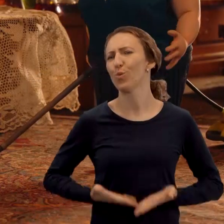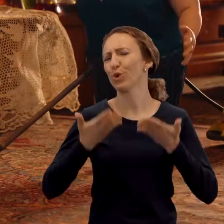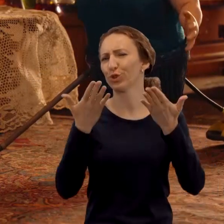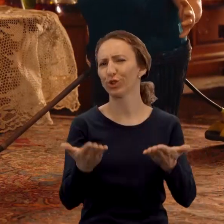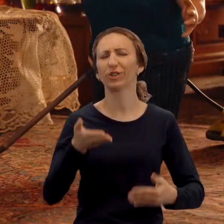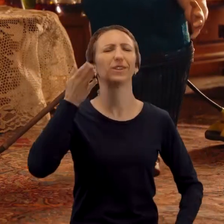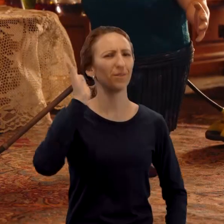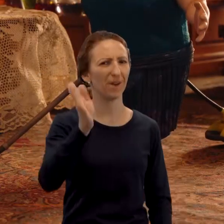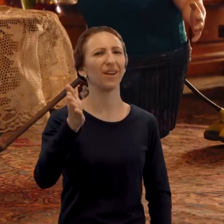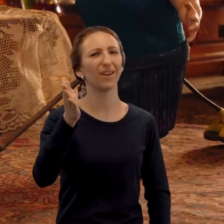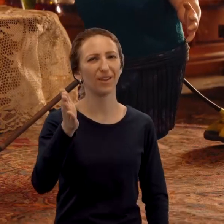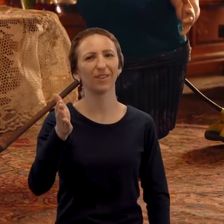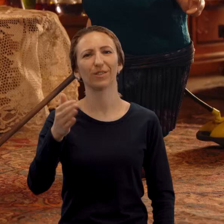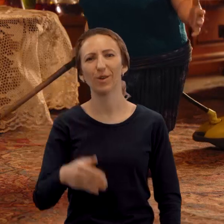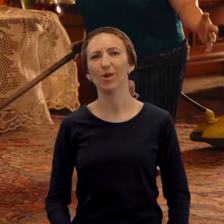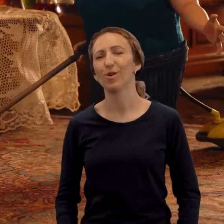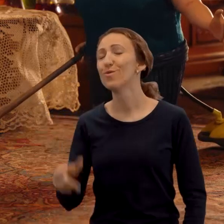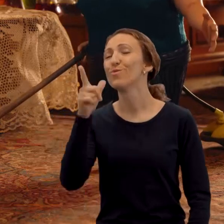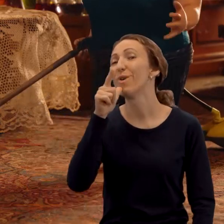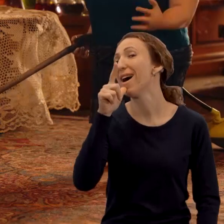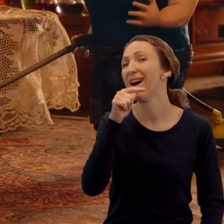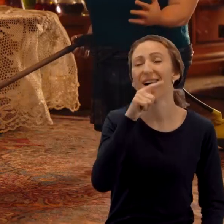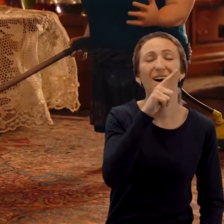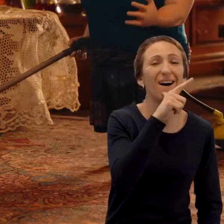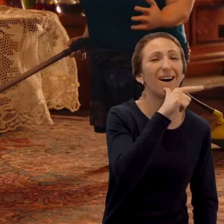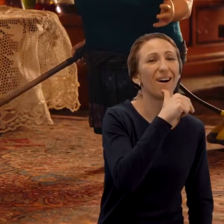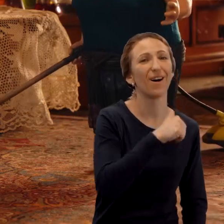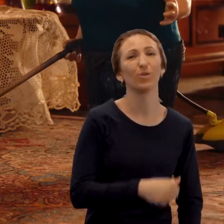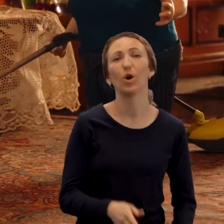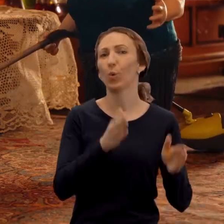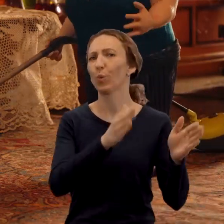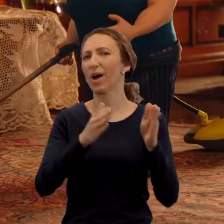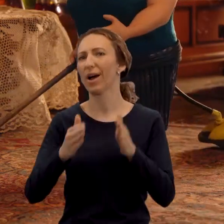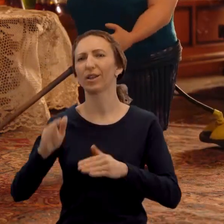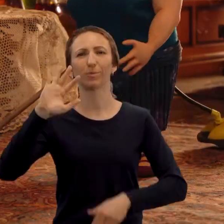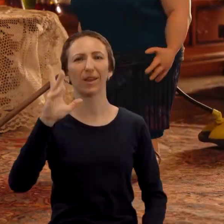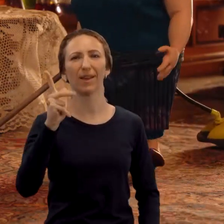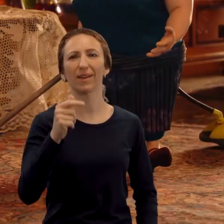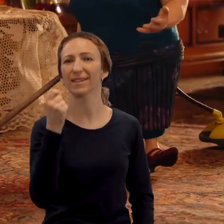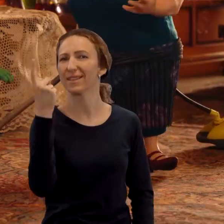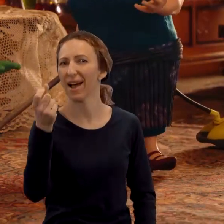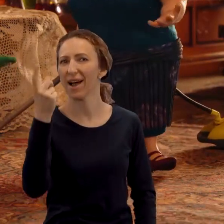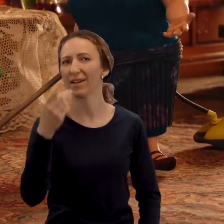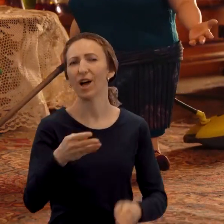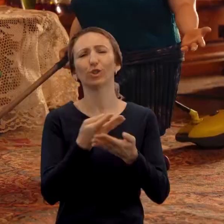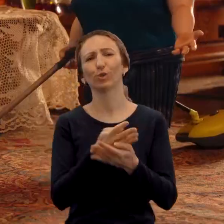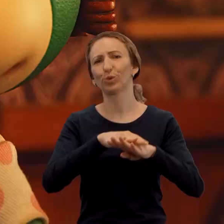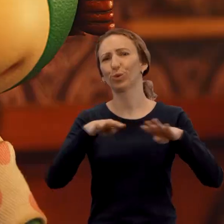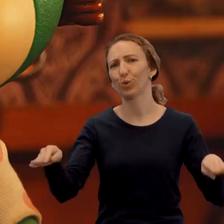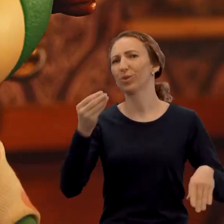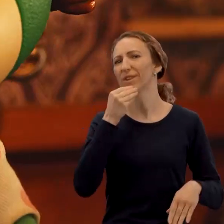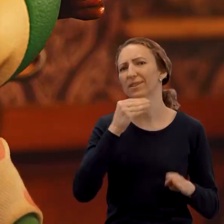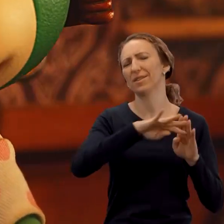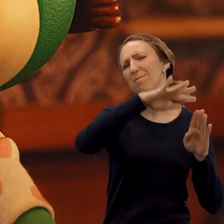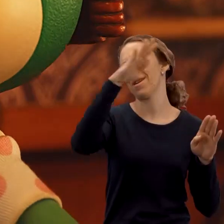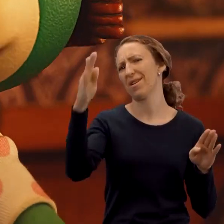Urządzimy urodziny, że zabraknie słów Zaraz pięknie ustawimy Tań na stole dwa tuziny